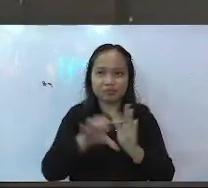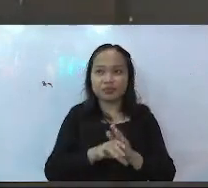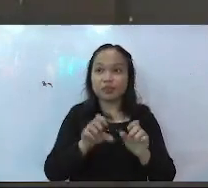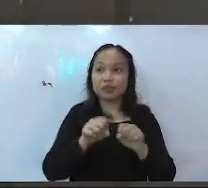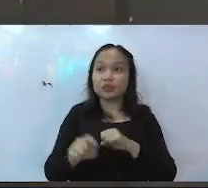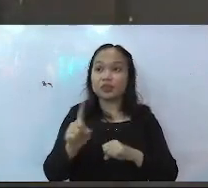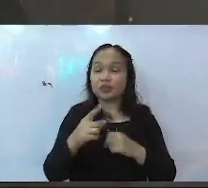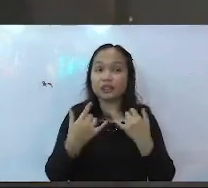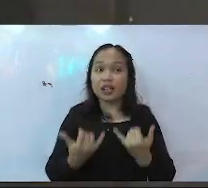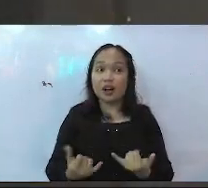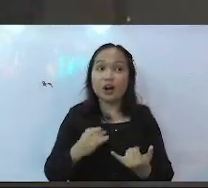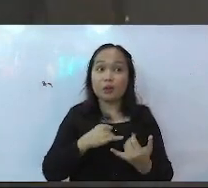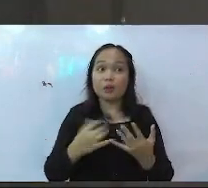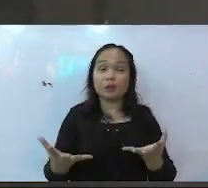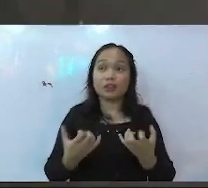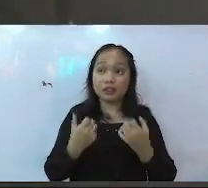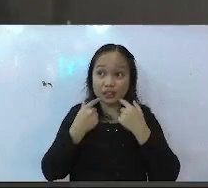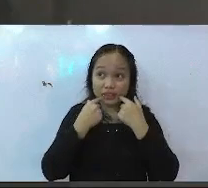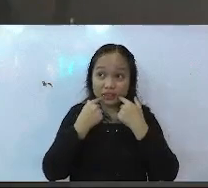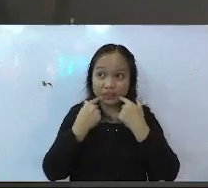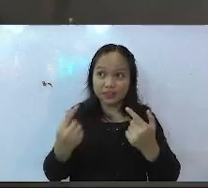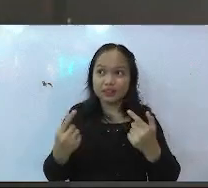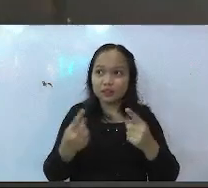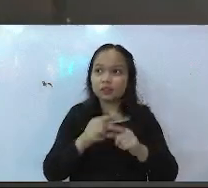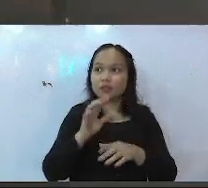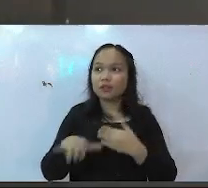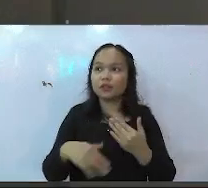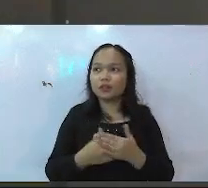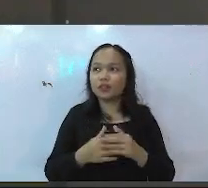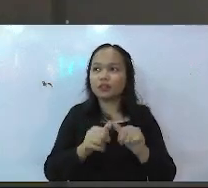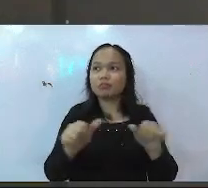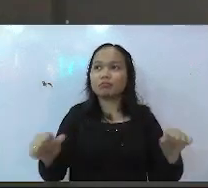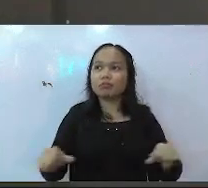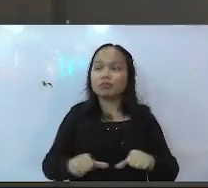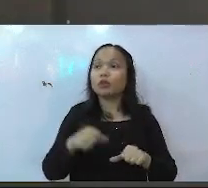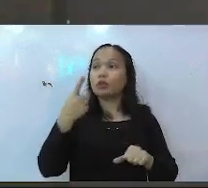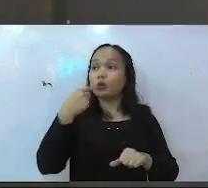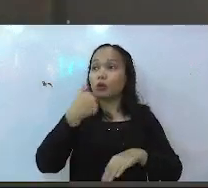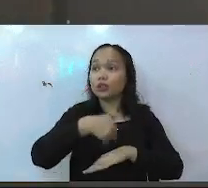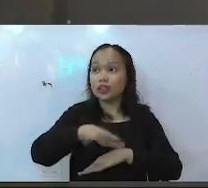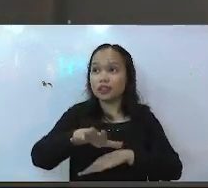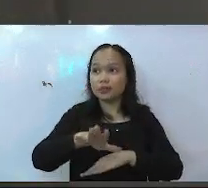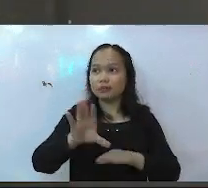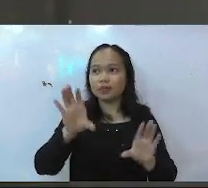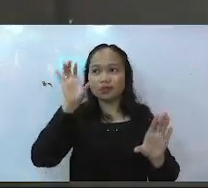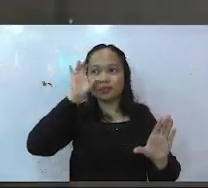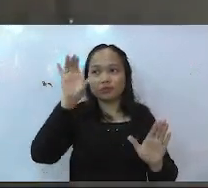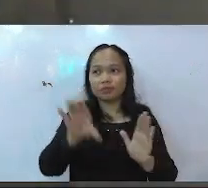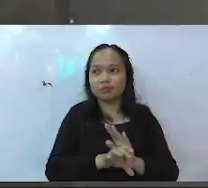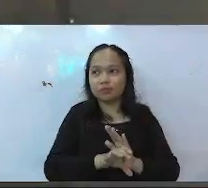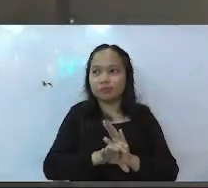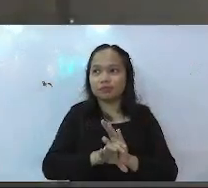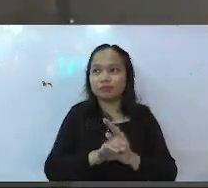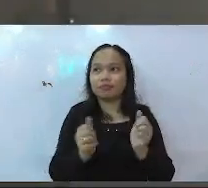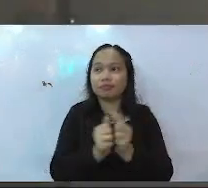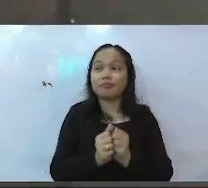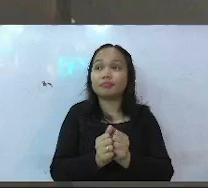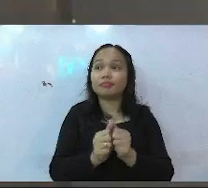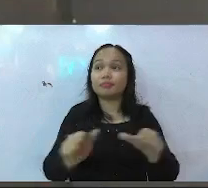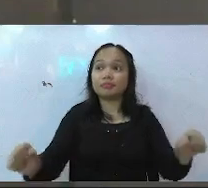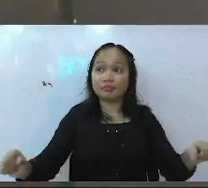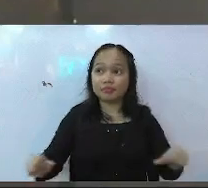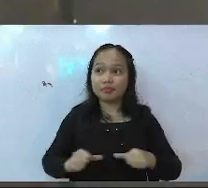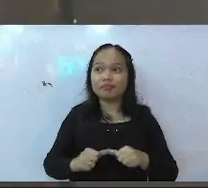muna i-send ng picture na mga young people na nasa station sumama sa kanilang area ngayon